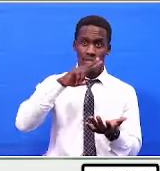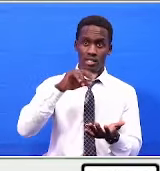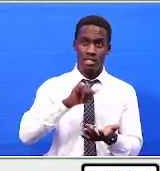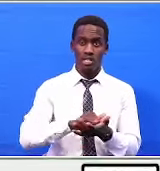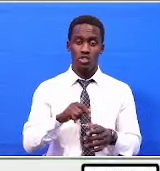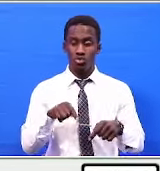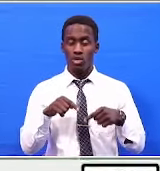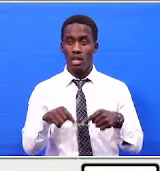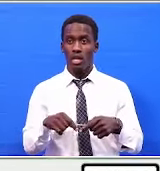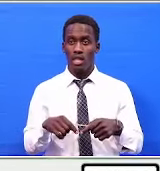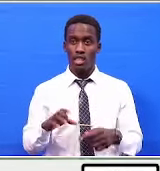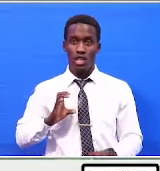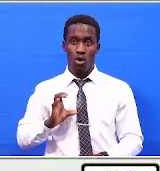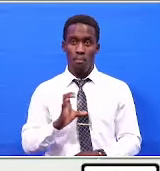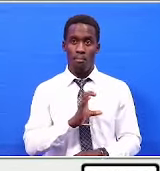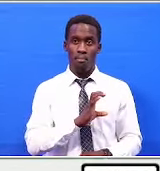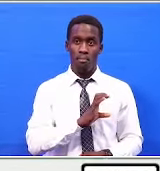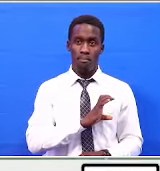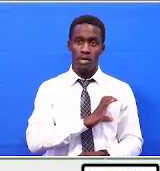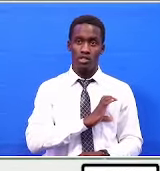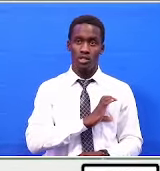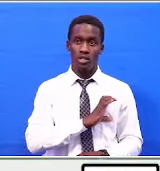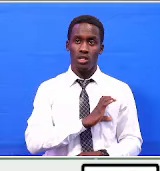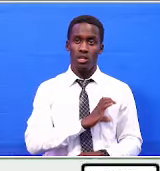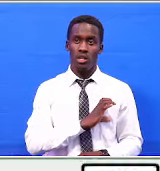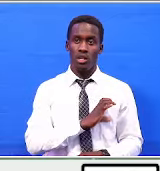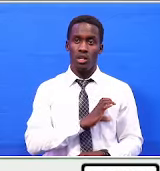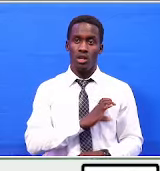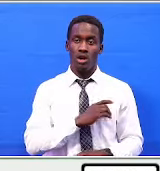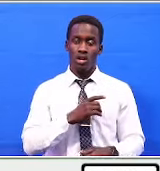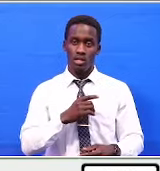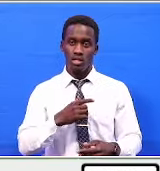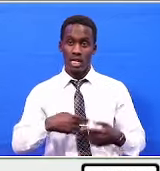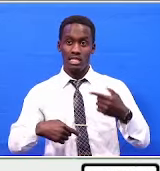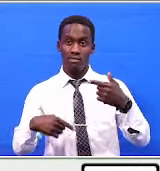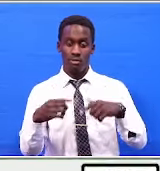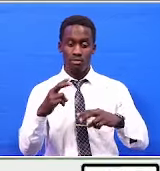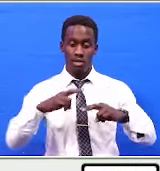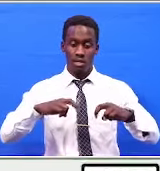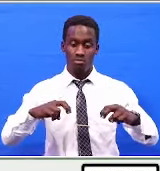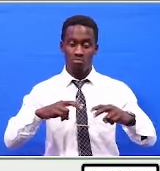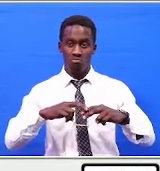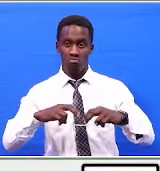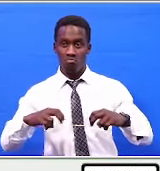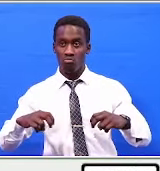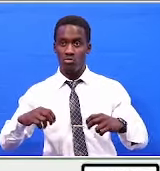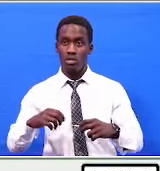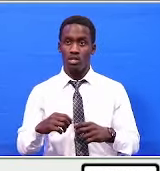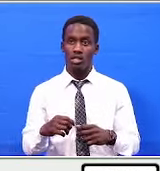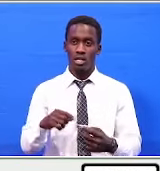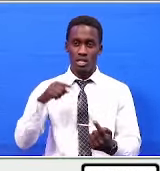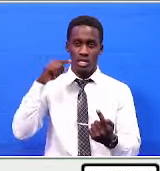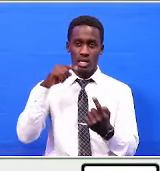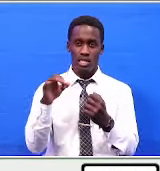the commission has undertaken a successful investigative operation